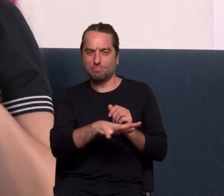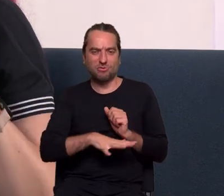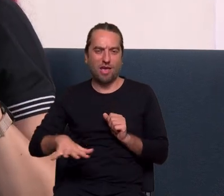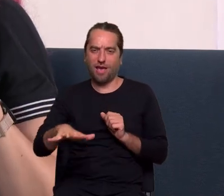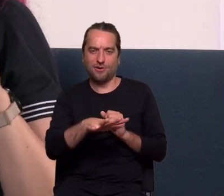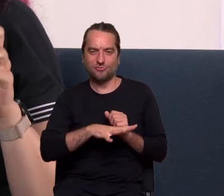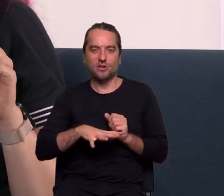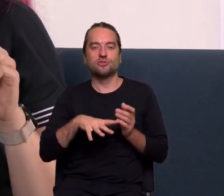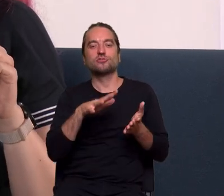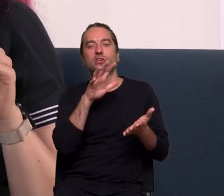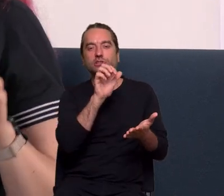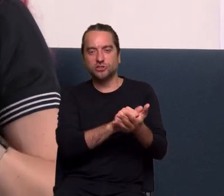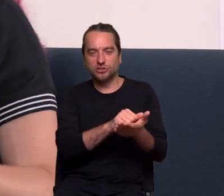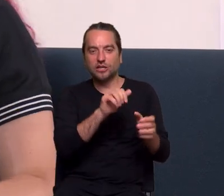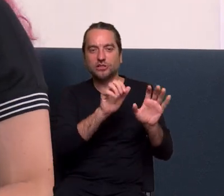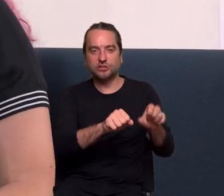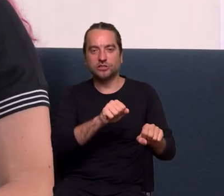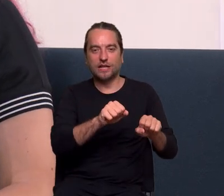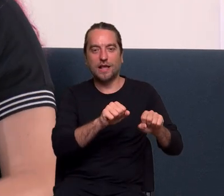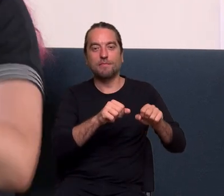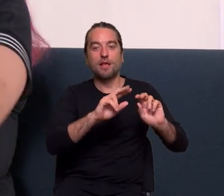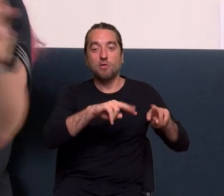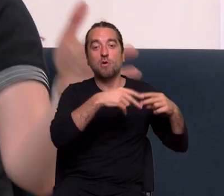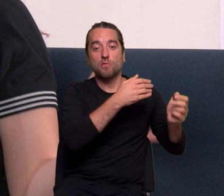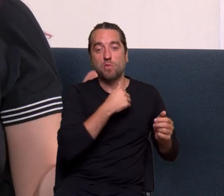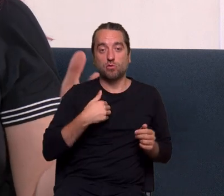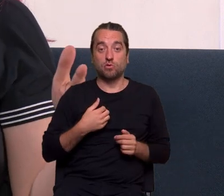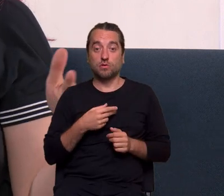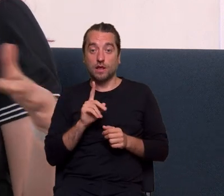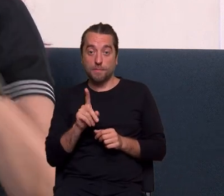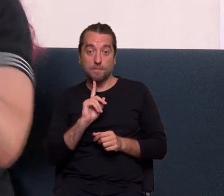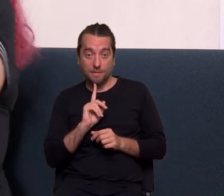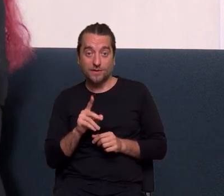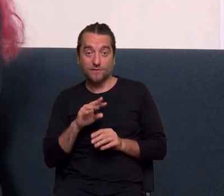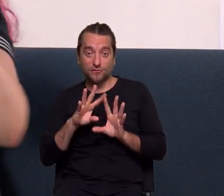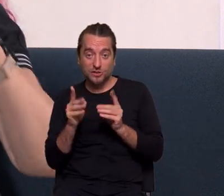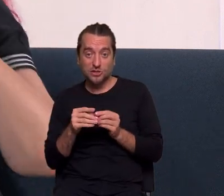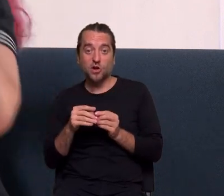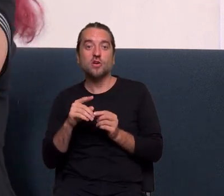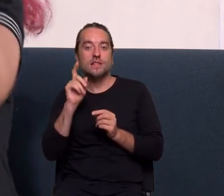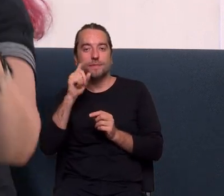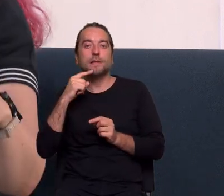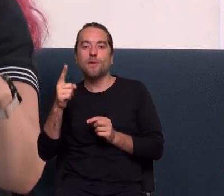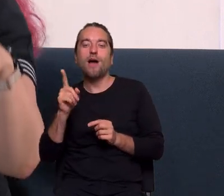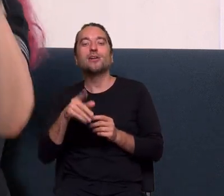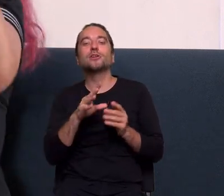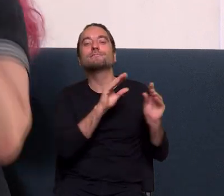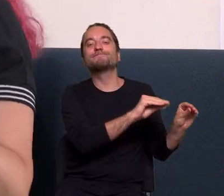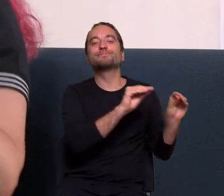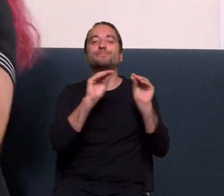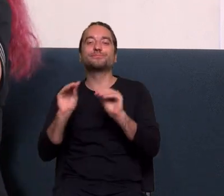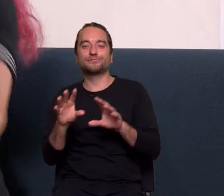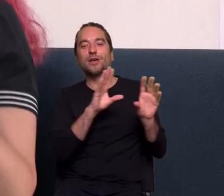się zdarzyło już kilka razy być właśnie na takim targu i pytać, przepraszam, czy to są niemieckie rzeczy? Tak, to wszystko jest po niemieckie, ale to jest po niemieckie właśnie dlatego, że jest przywiezione